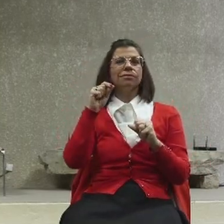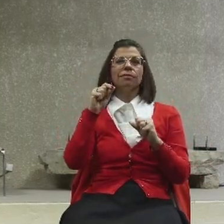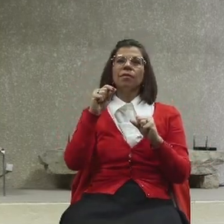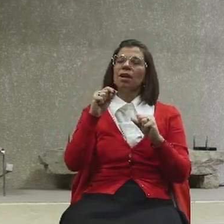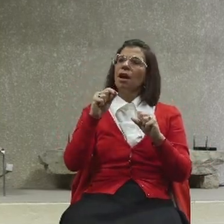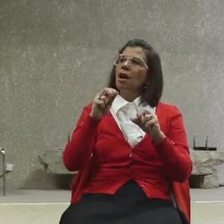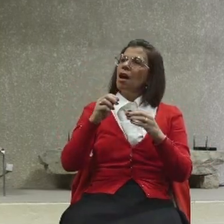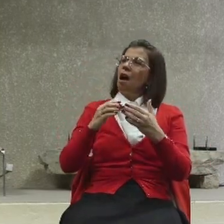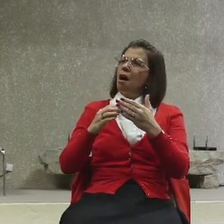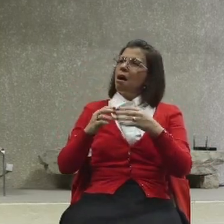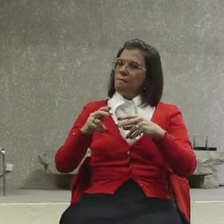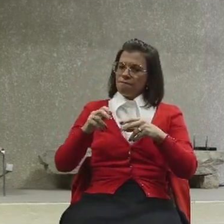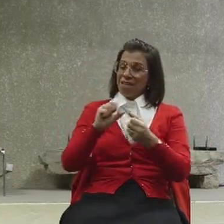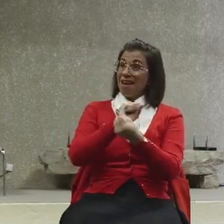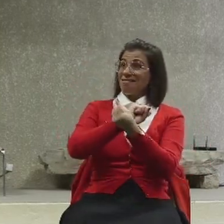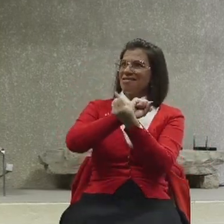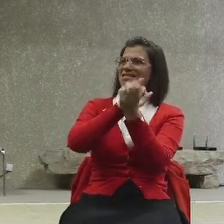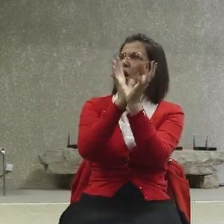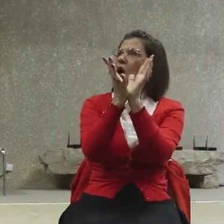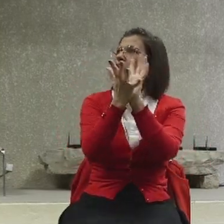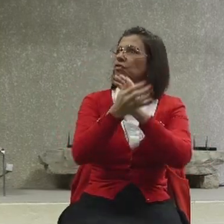ont lutté avec les